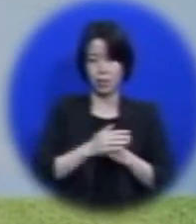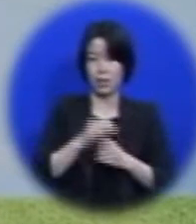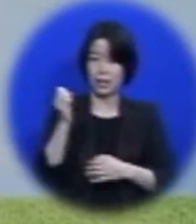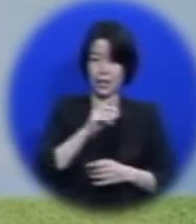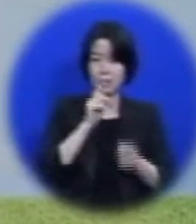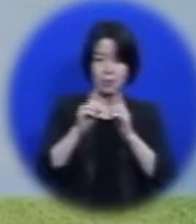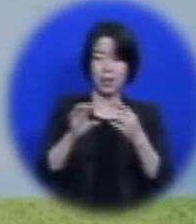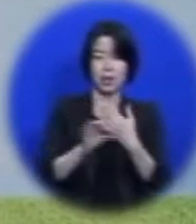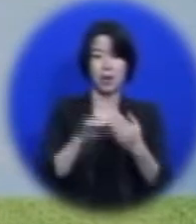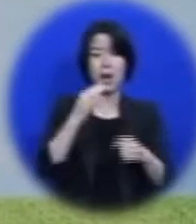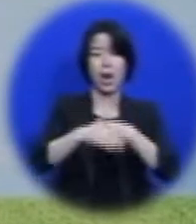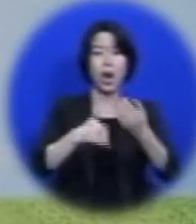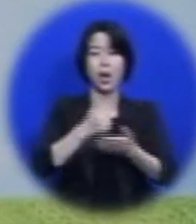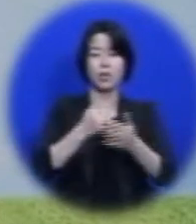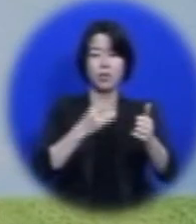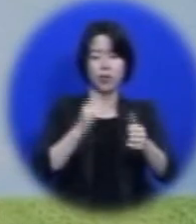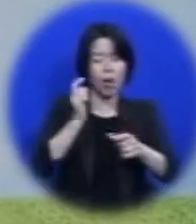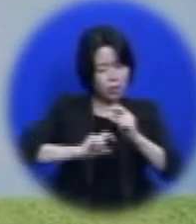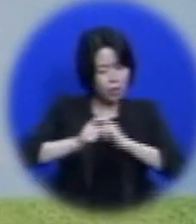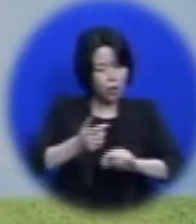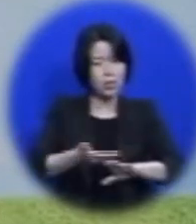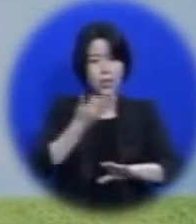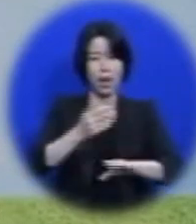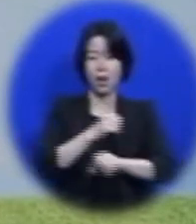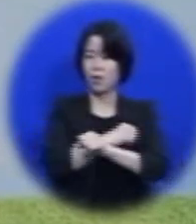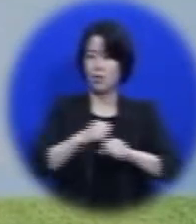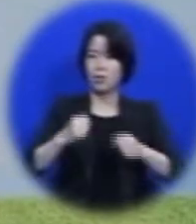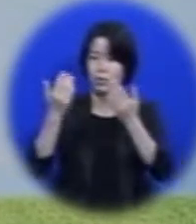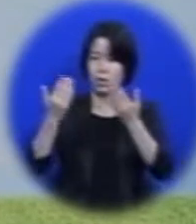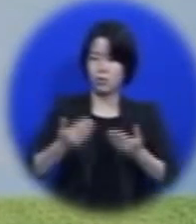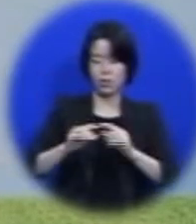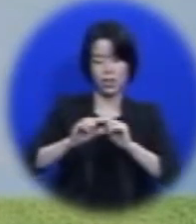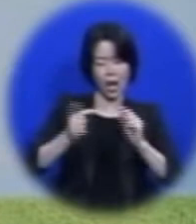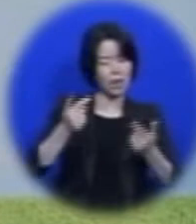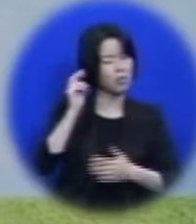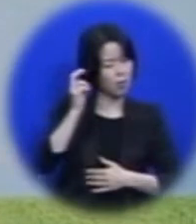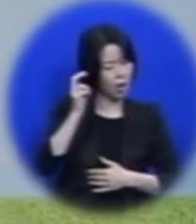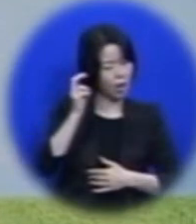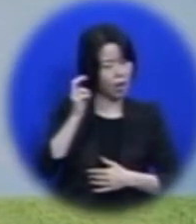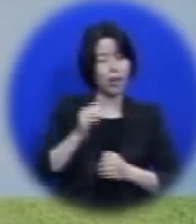말하면 하나님께서 더 이상은 용서해 주지 않으실 거야